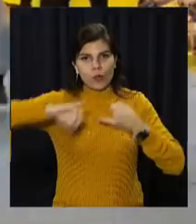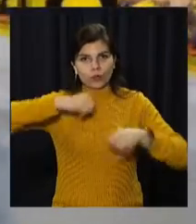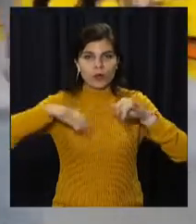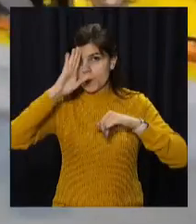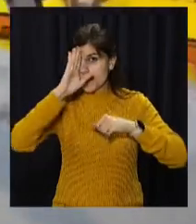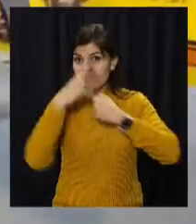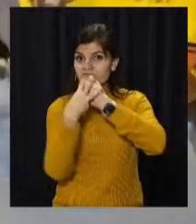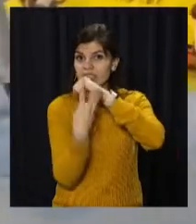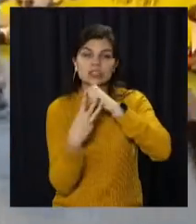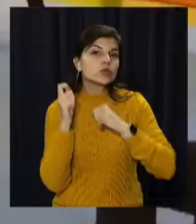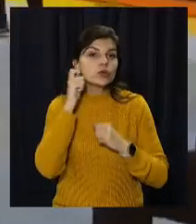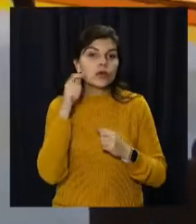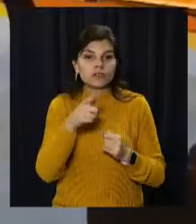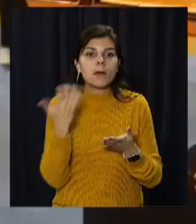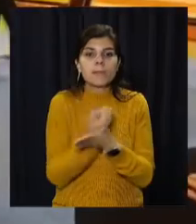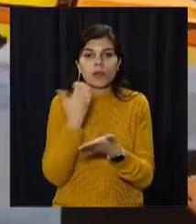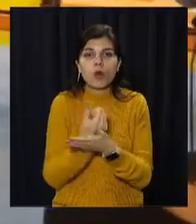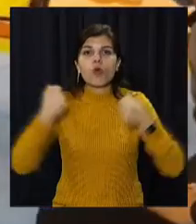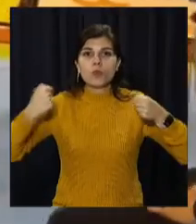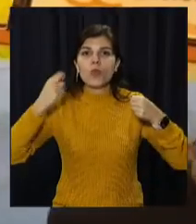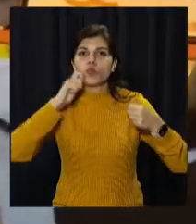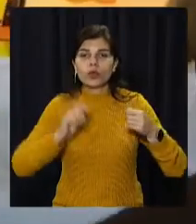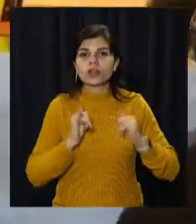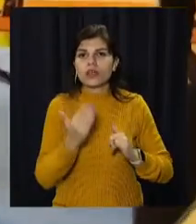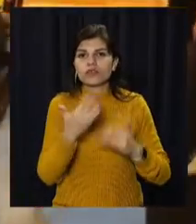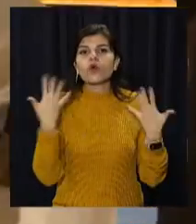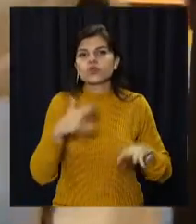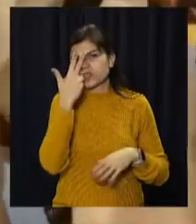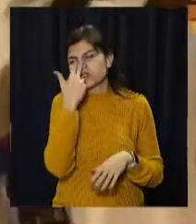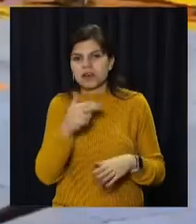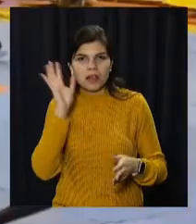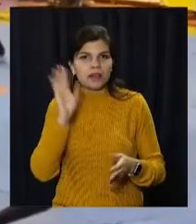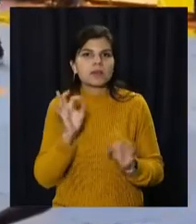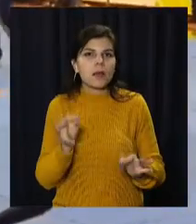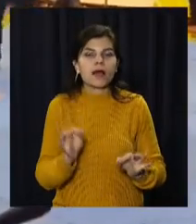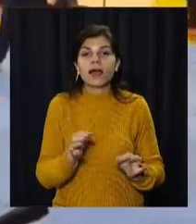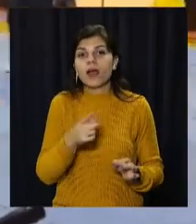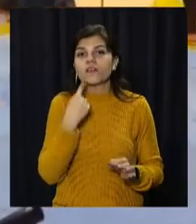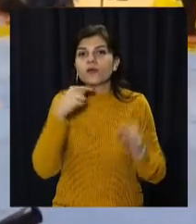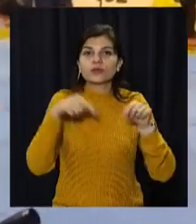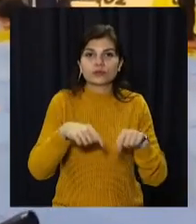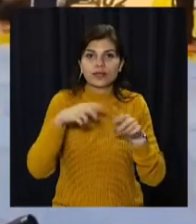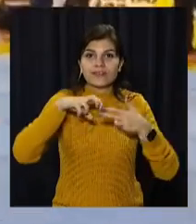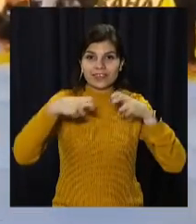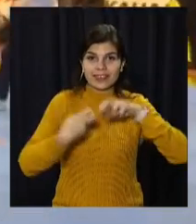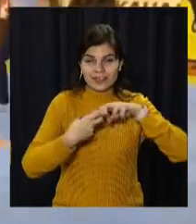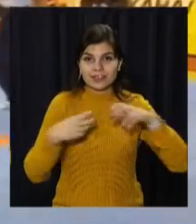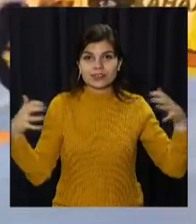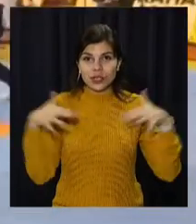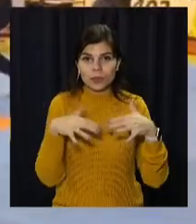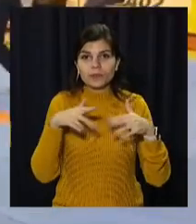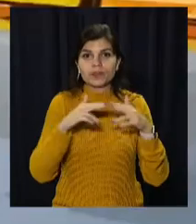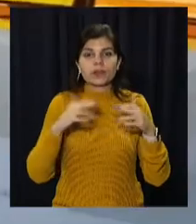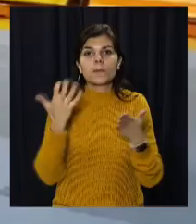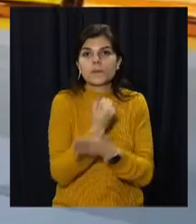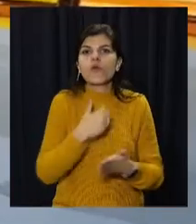для нього вже звична справа. Цього разу на турнірі в Івано-Франківську дніпрянин переміг усіх суперників у вазі до